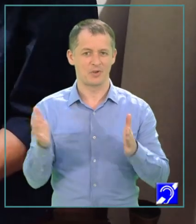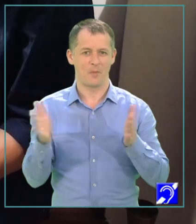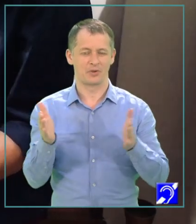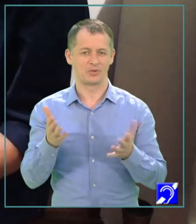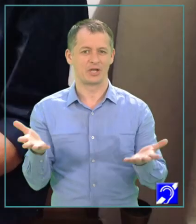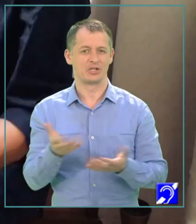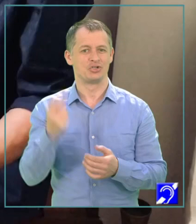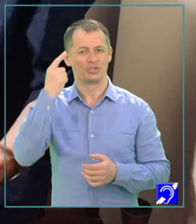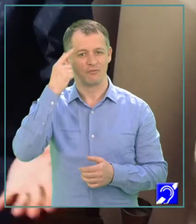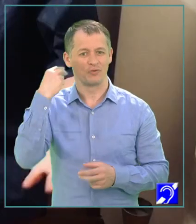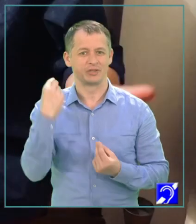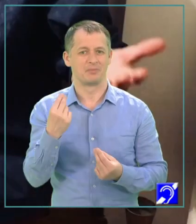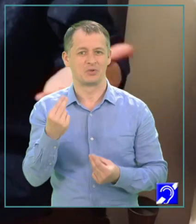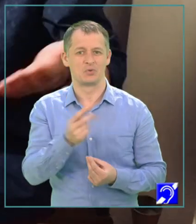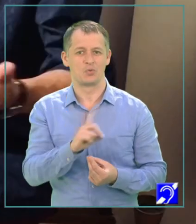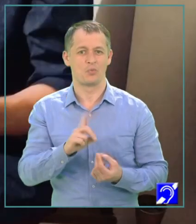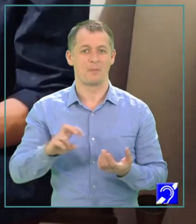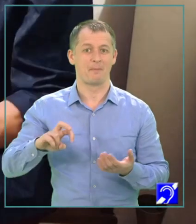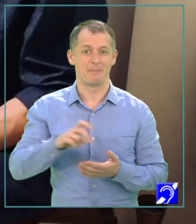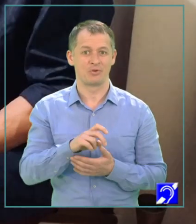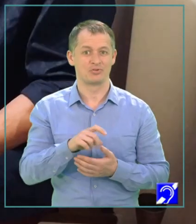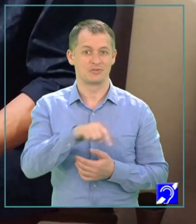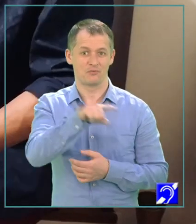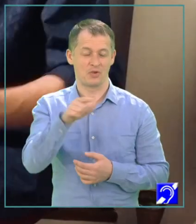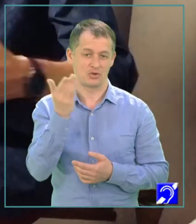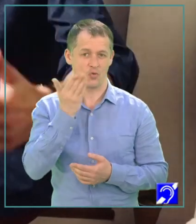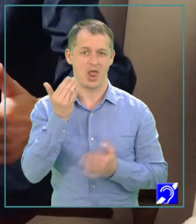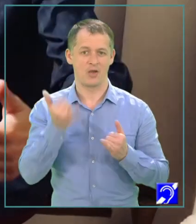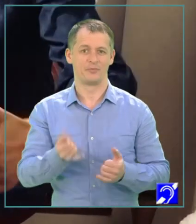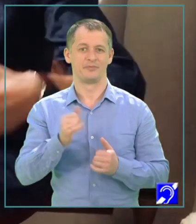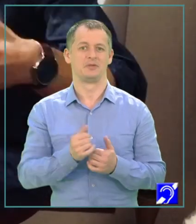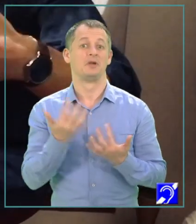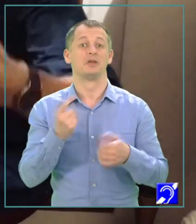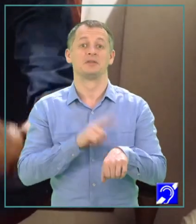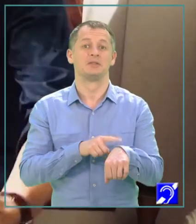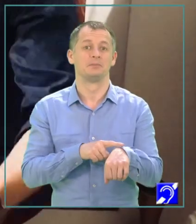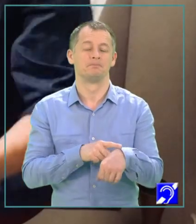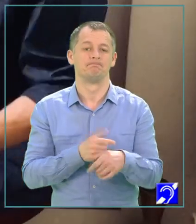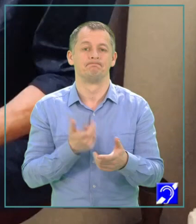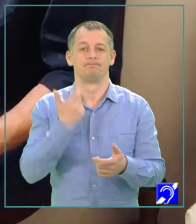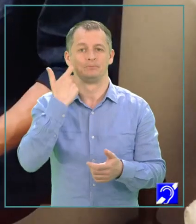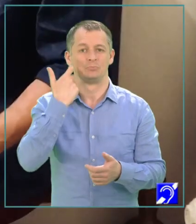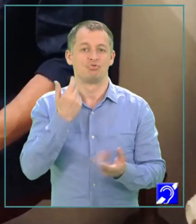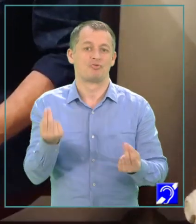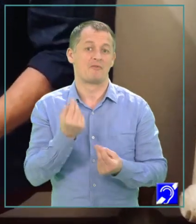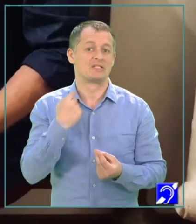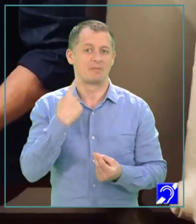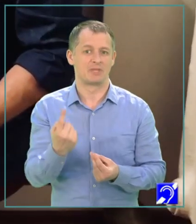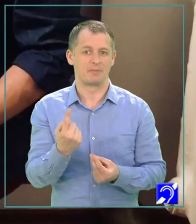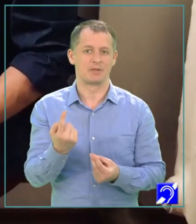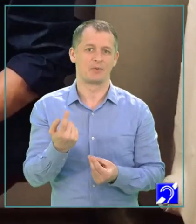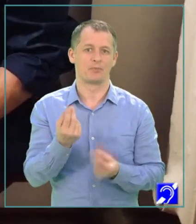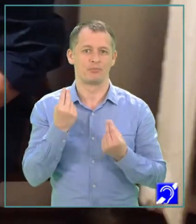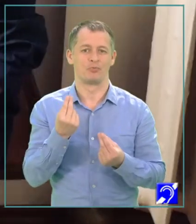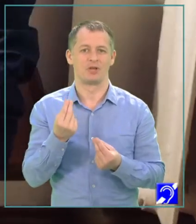știu foarte bine, nu mergem, nu mergeți la școală. Cât va ține, probabil, încă niște săptămâni bune de aici